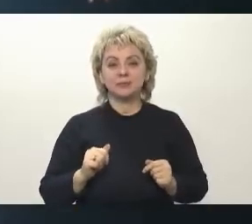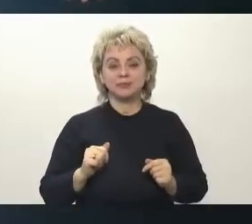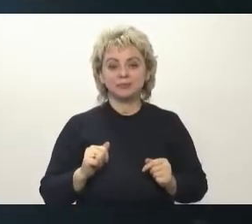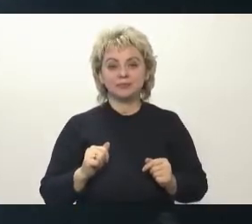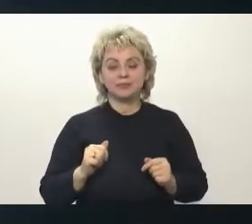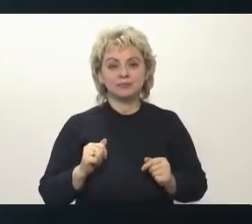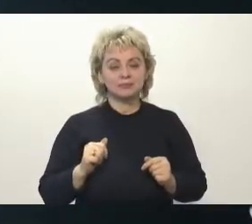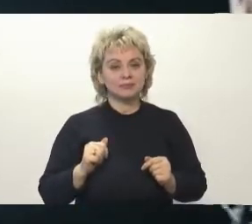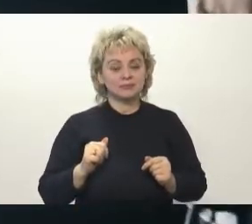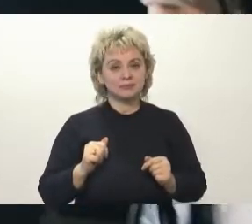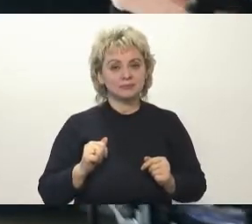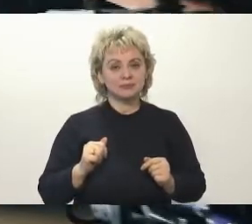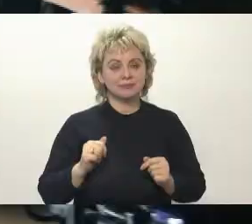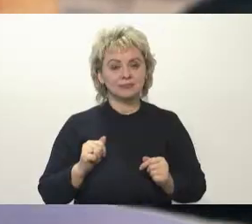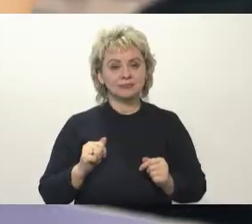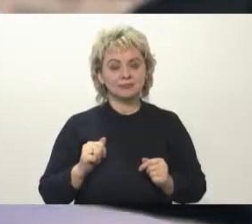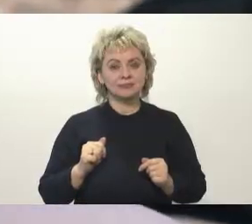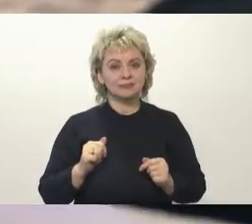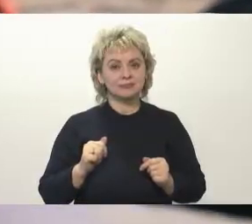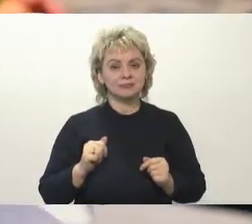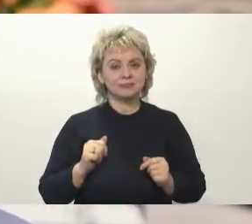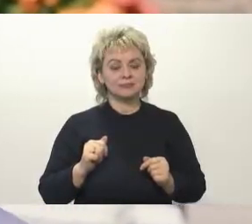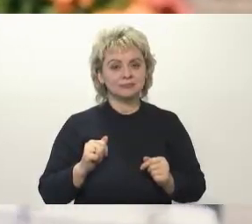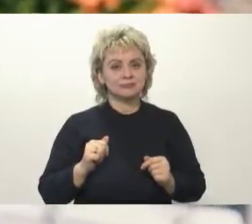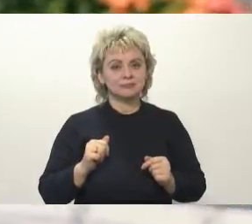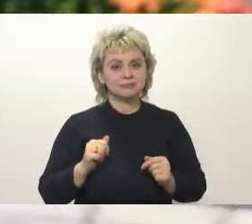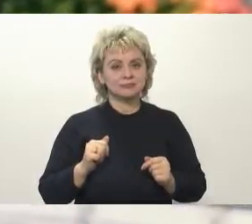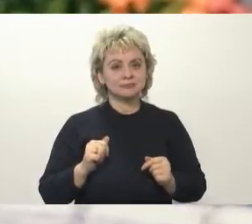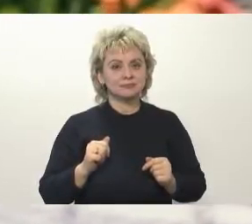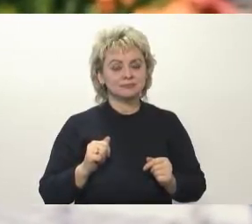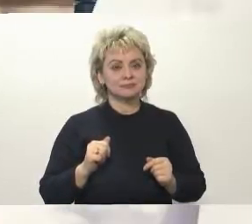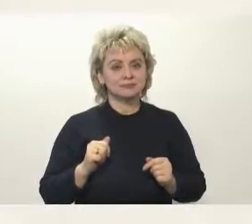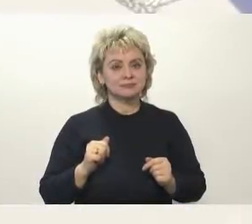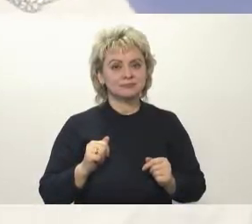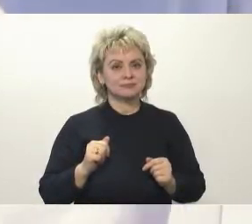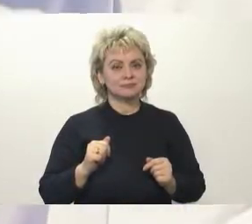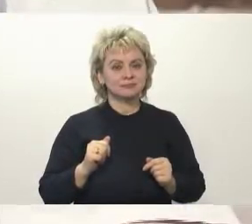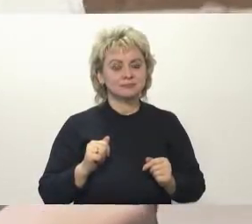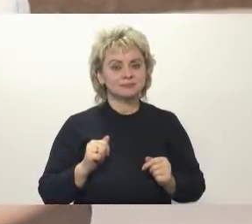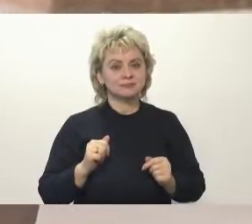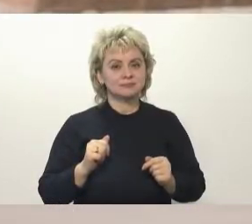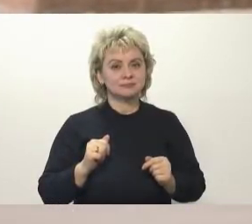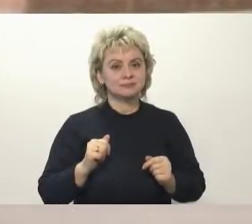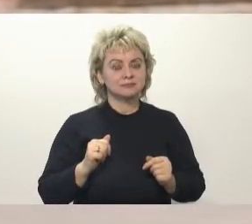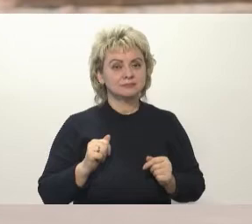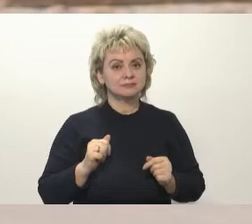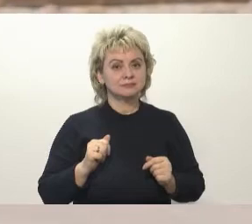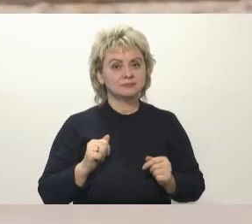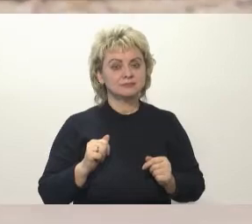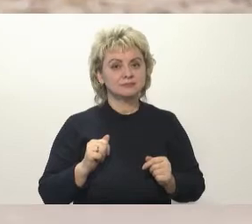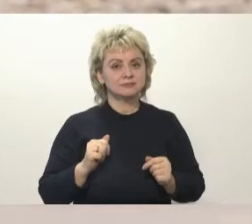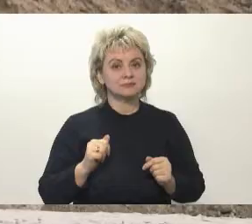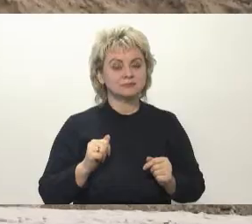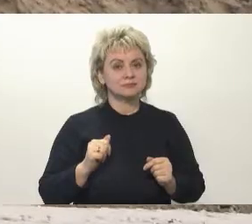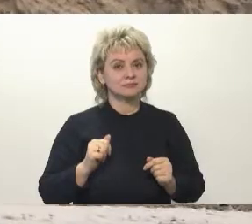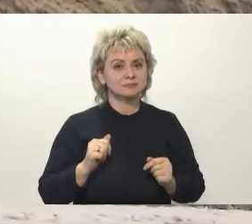семья, все остальное на второй план. Если возникают преграды, грибу, как учили. Часто думаю о том, что ждет меня впереди, ведь я не